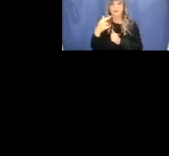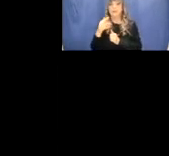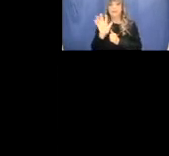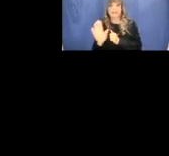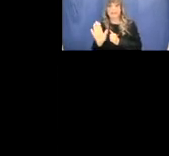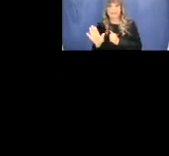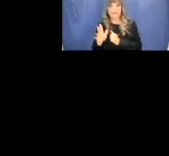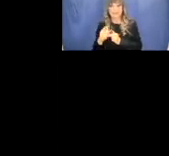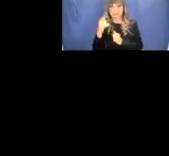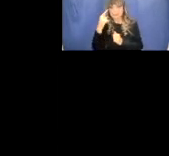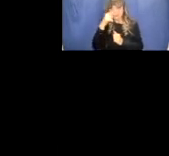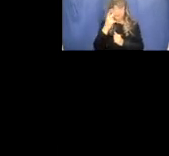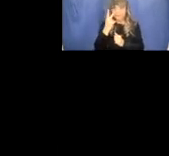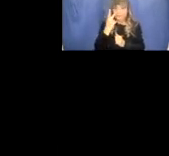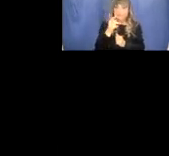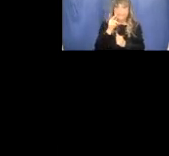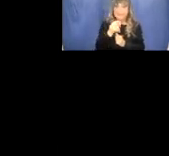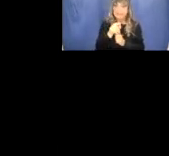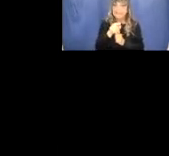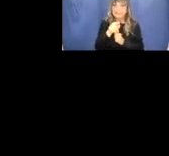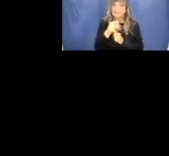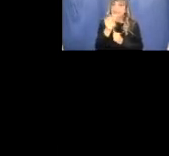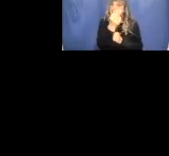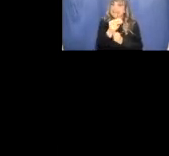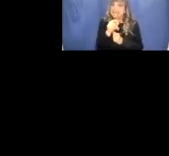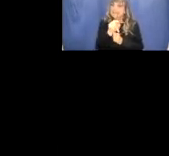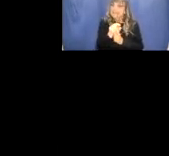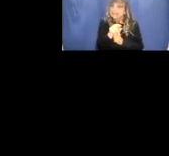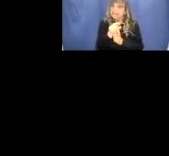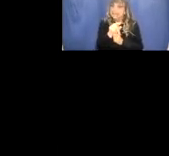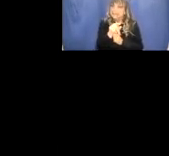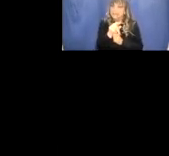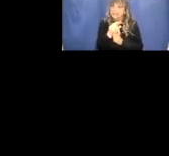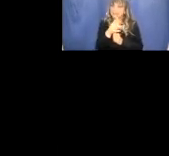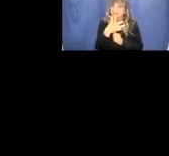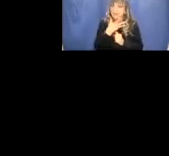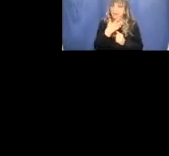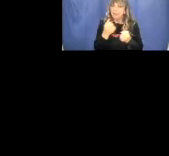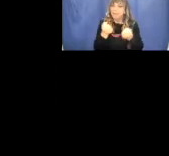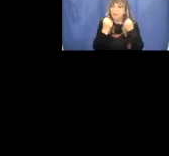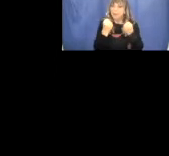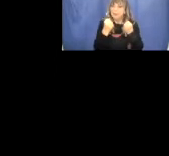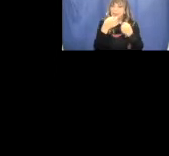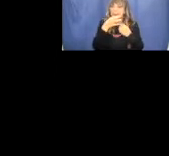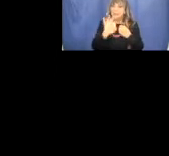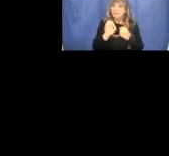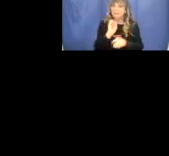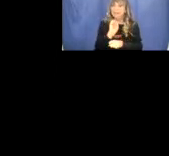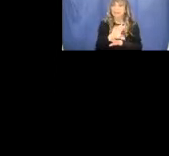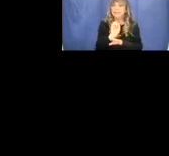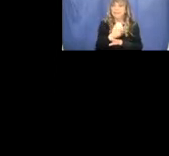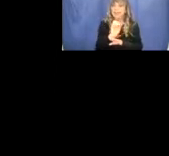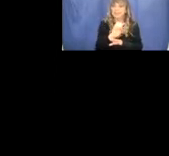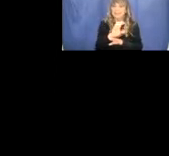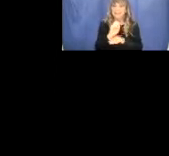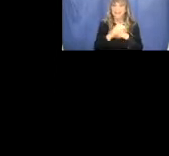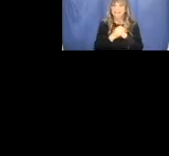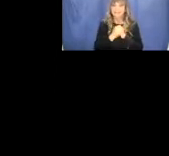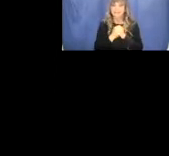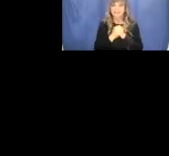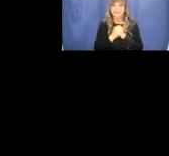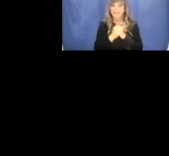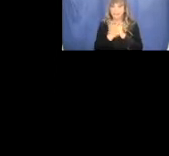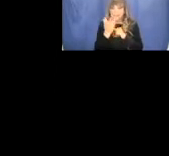e esce in questo disegno ha una fortissima capacità didattica e vi faccio vedere dei